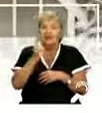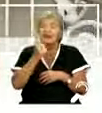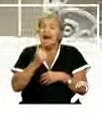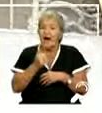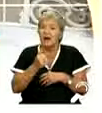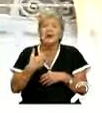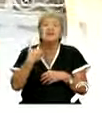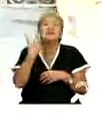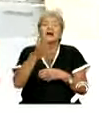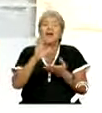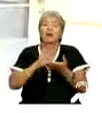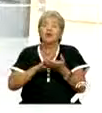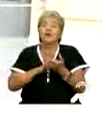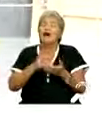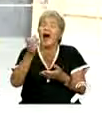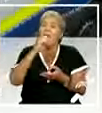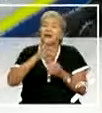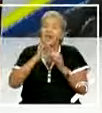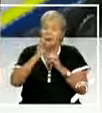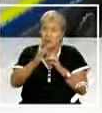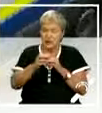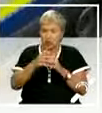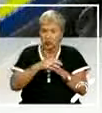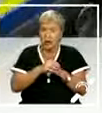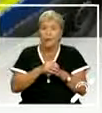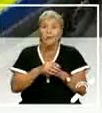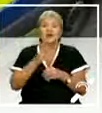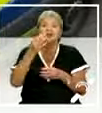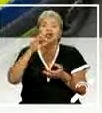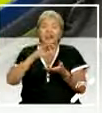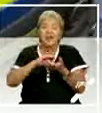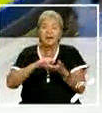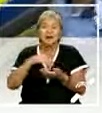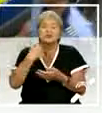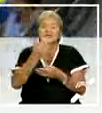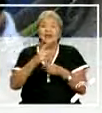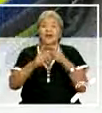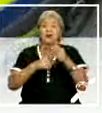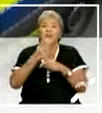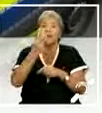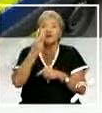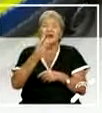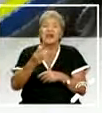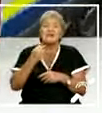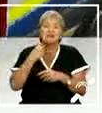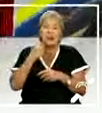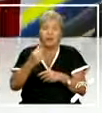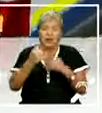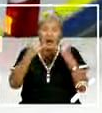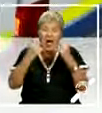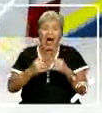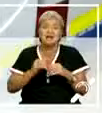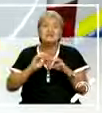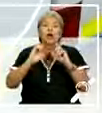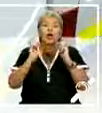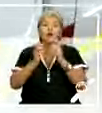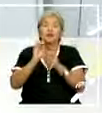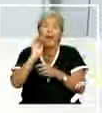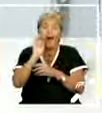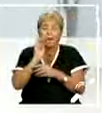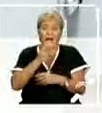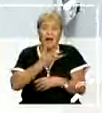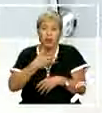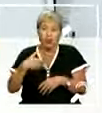măsuri preventive luate în acest dosar, astfel că termenul s-a dat la mai bine de 3 săptămâni, mai exact astăzi la Curtea de Apel